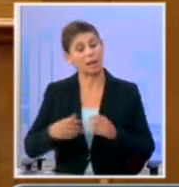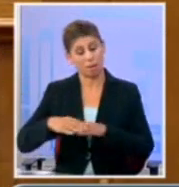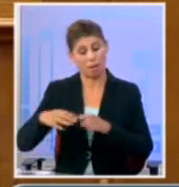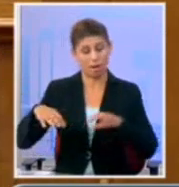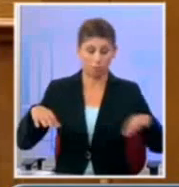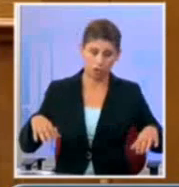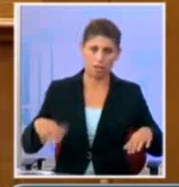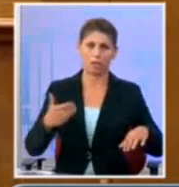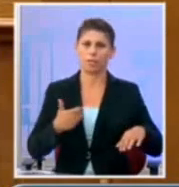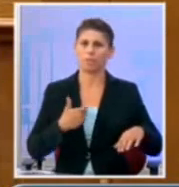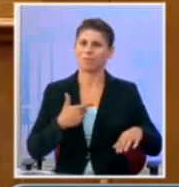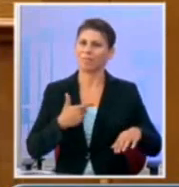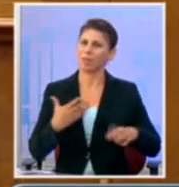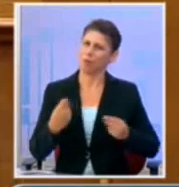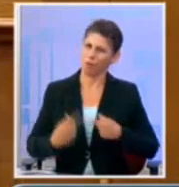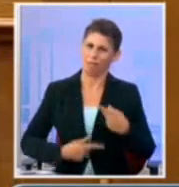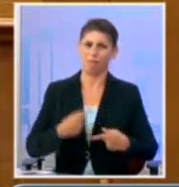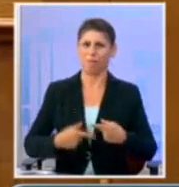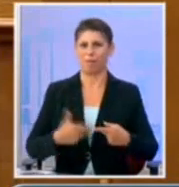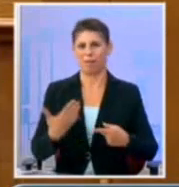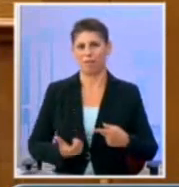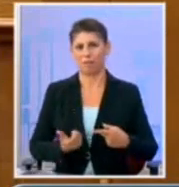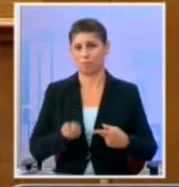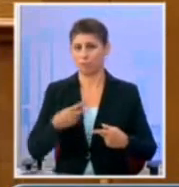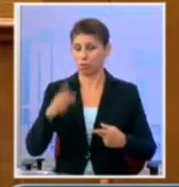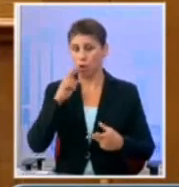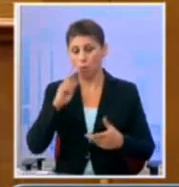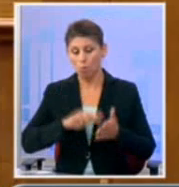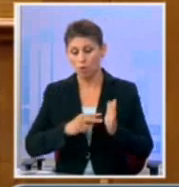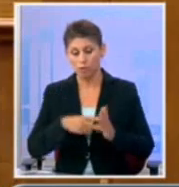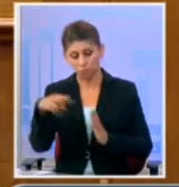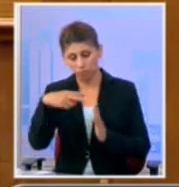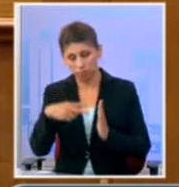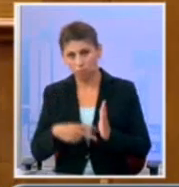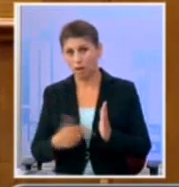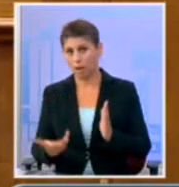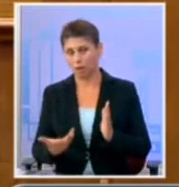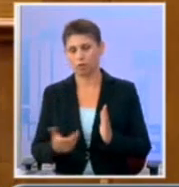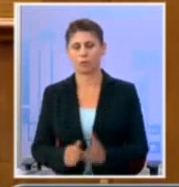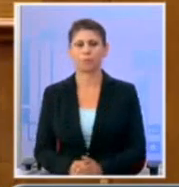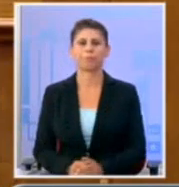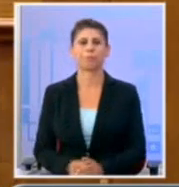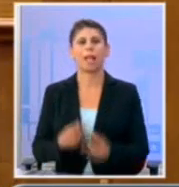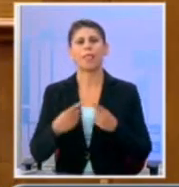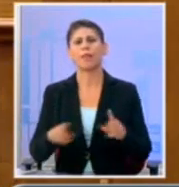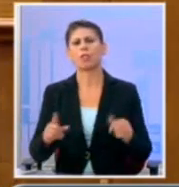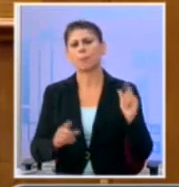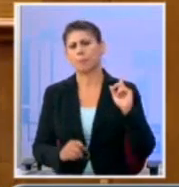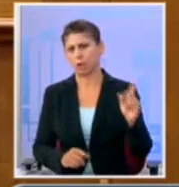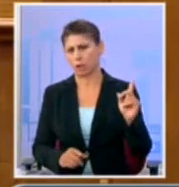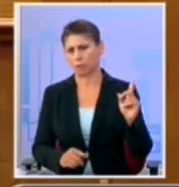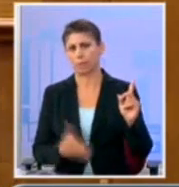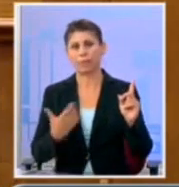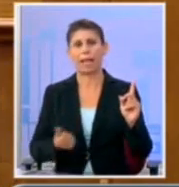ότι είσαστε αρκετά έμπειρος να κάνετε πιο προσεκτική ανάγνωση. Διαφορά πρώτη έχει να κάνει